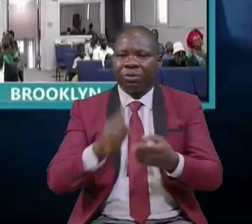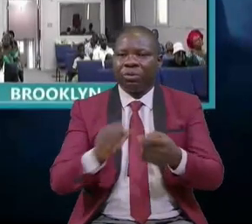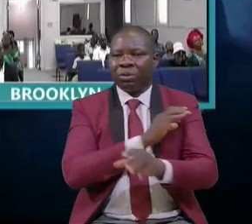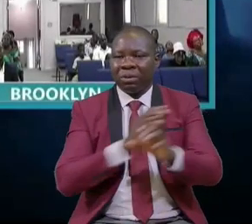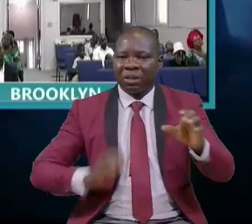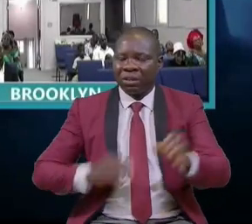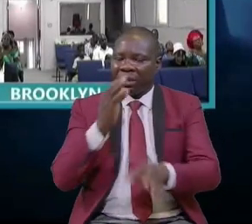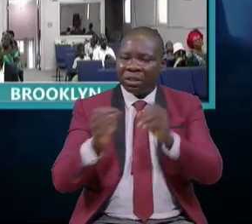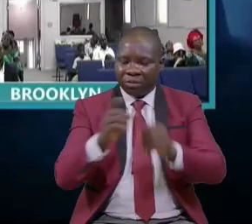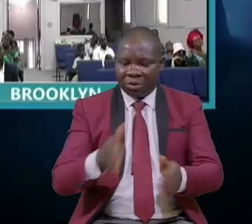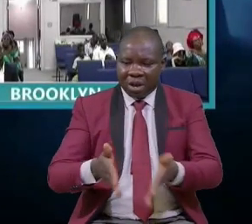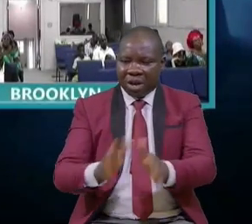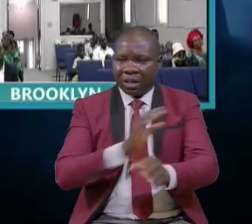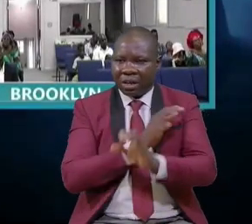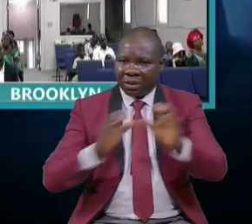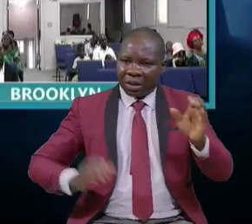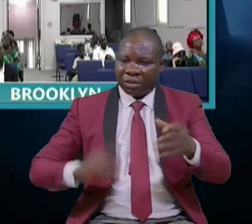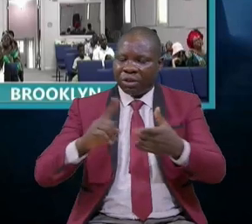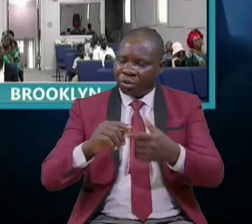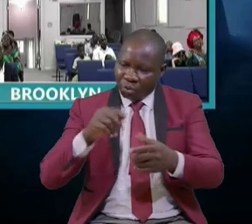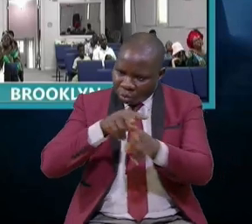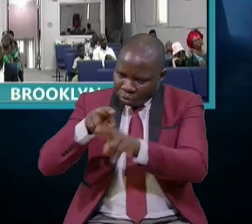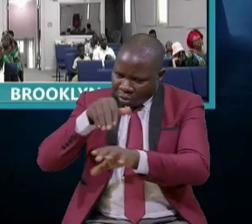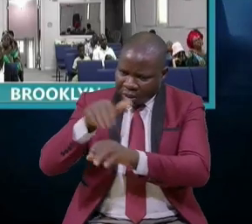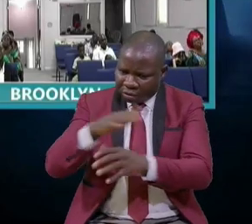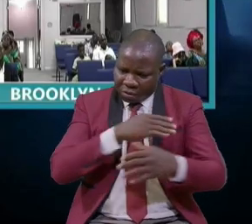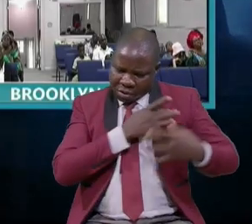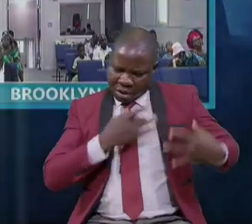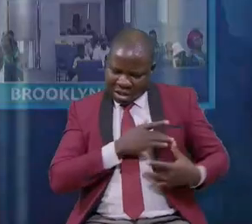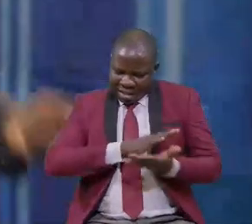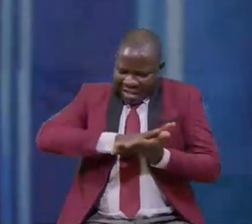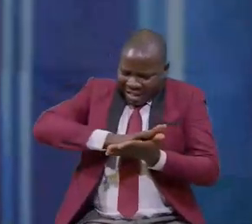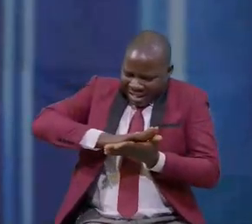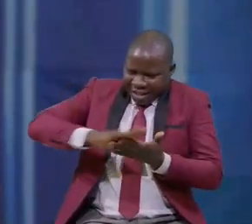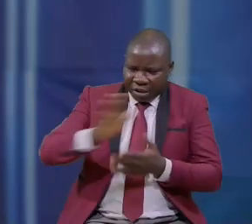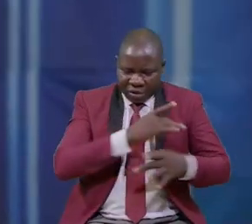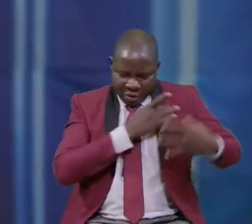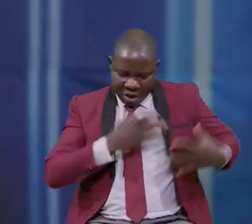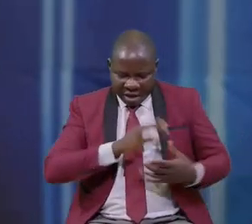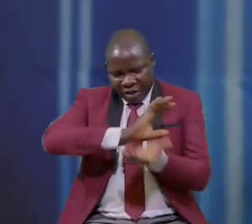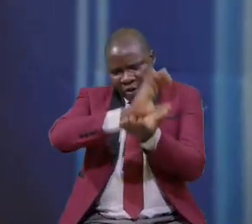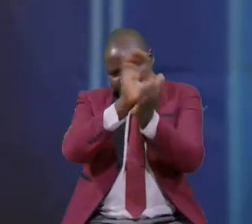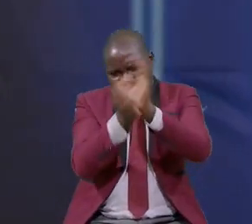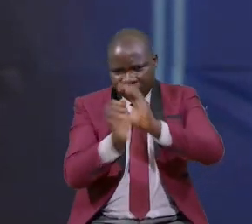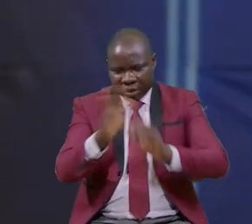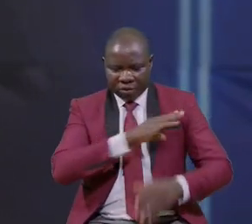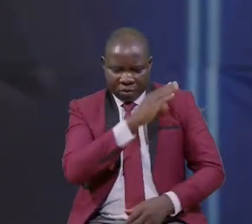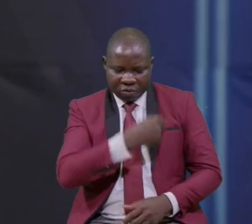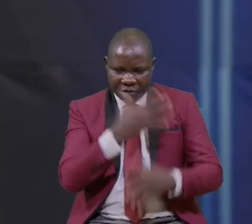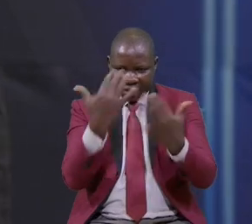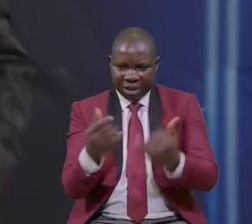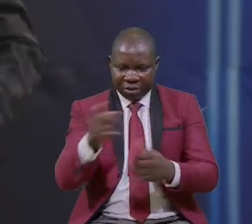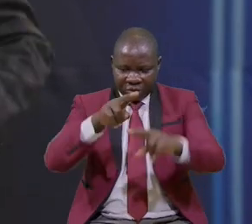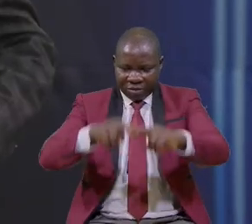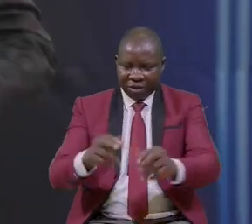si tu lui permets de regarder ton cœur et de purifier ton cœur, de convertir ton âme, et maintenant, tu es assis